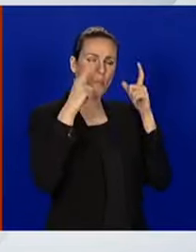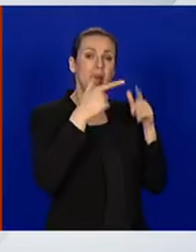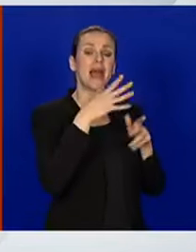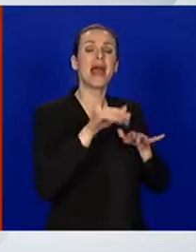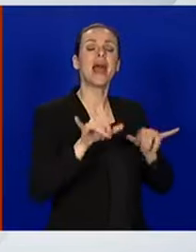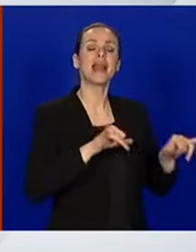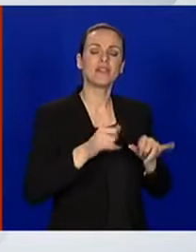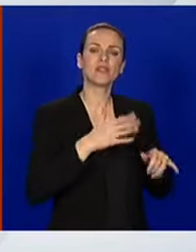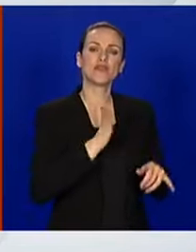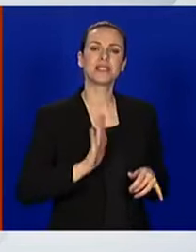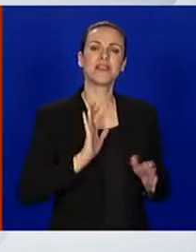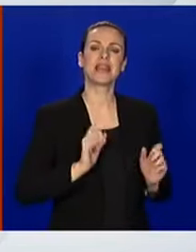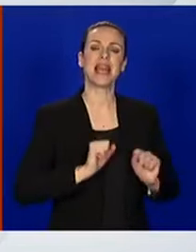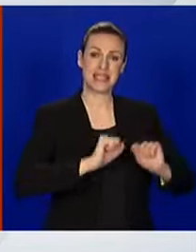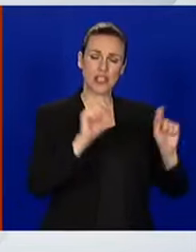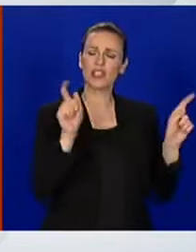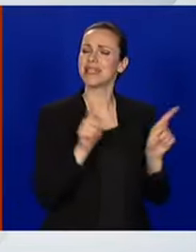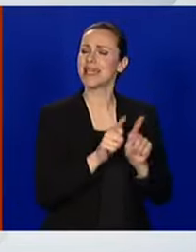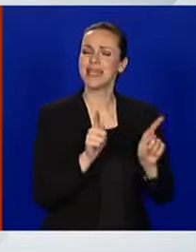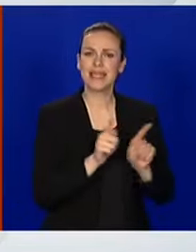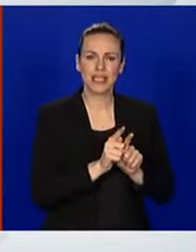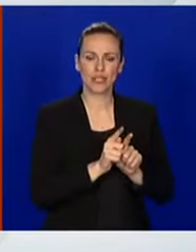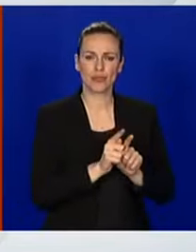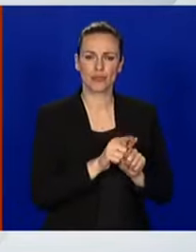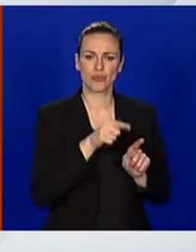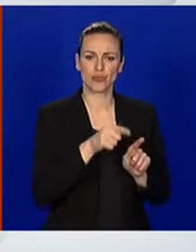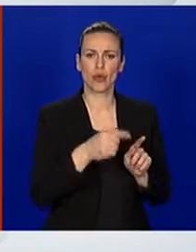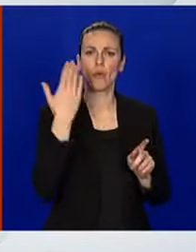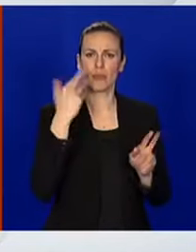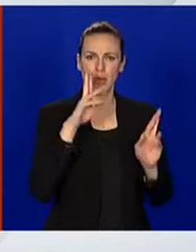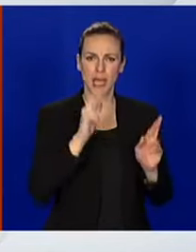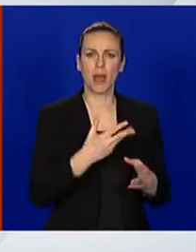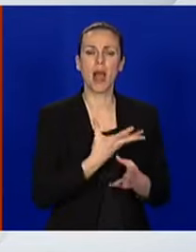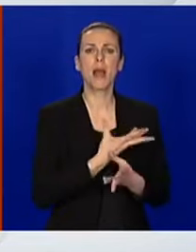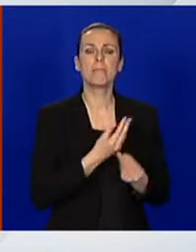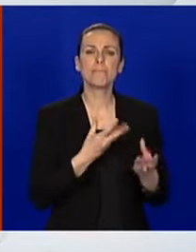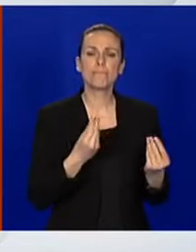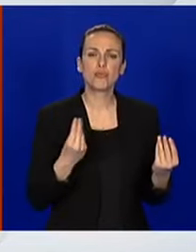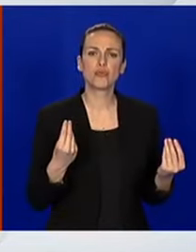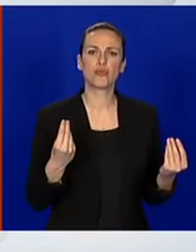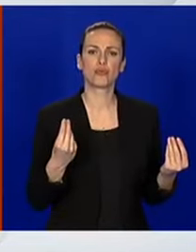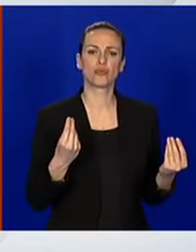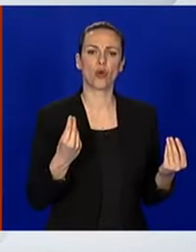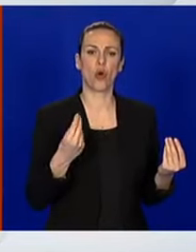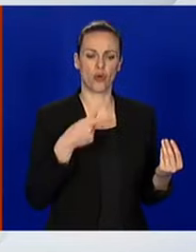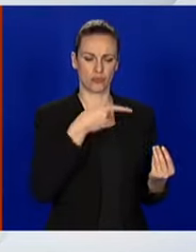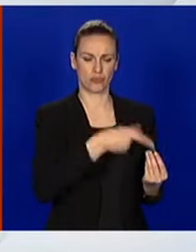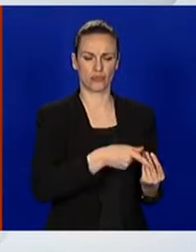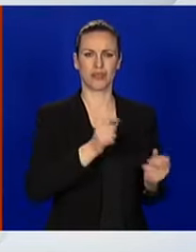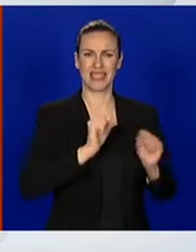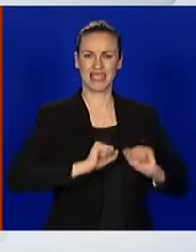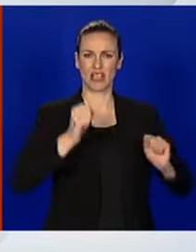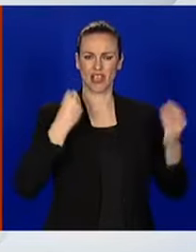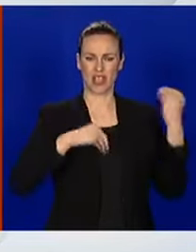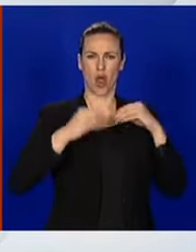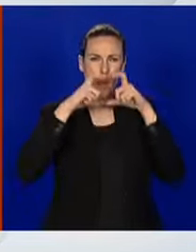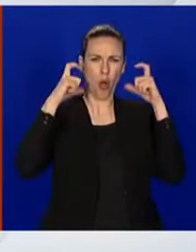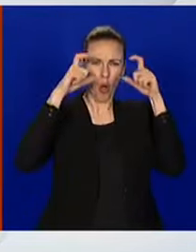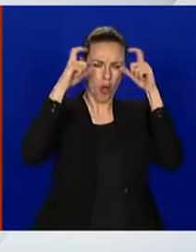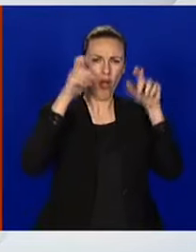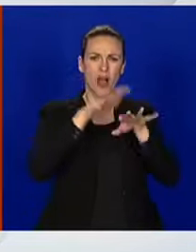civilne zaštite također imalo velike količine te zaštitne opreme,